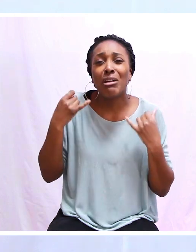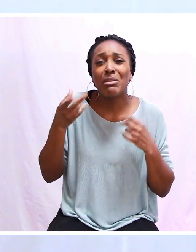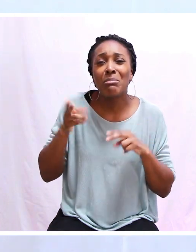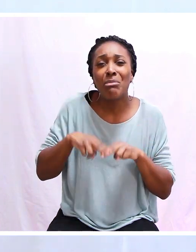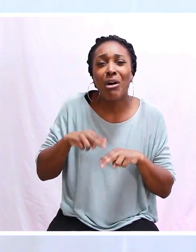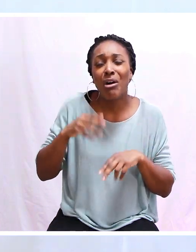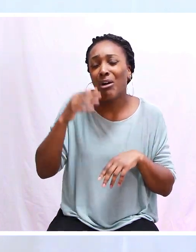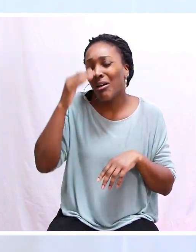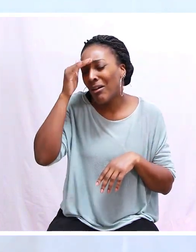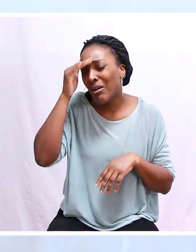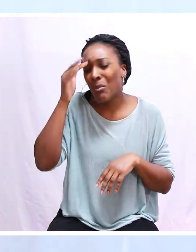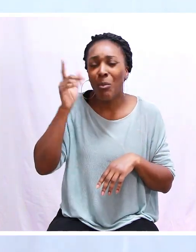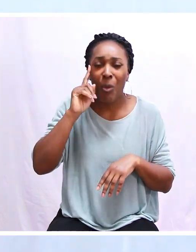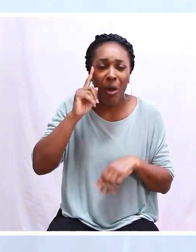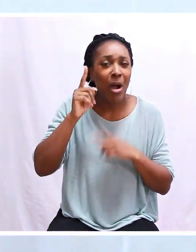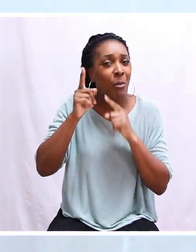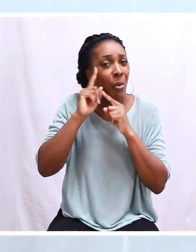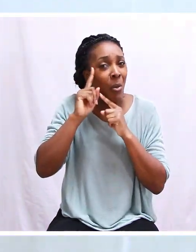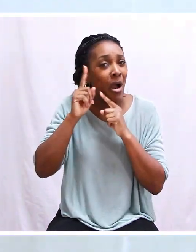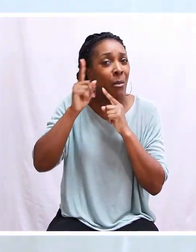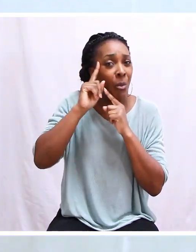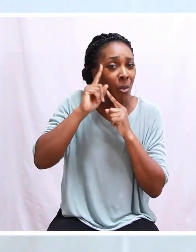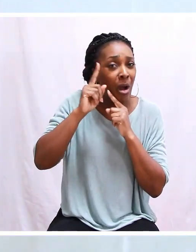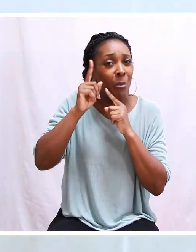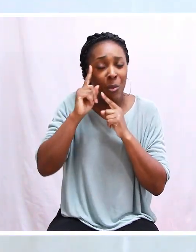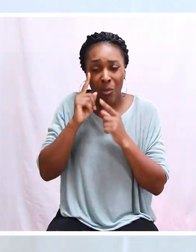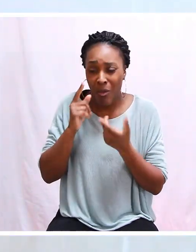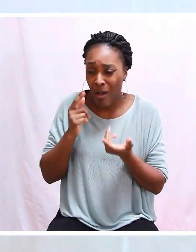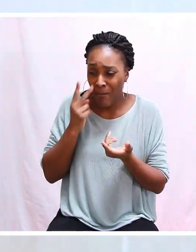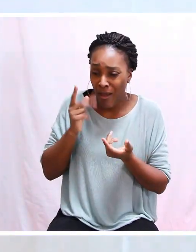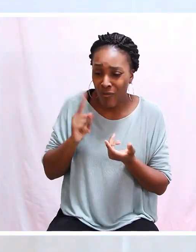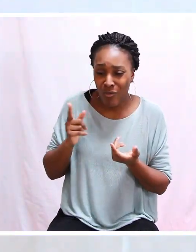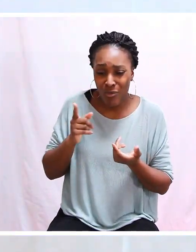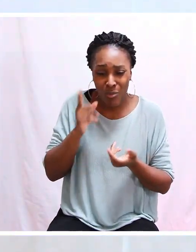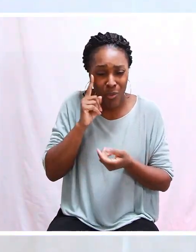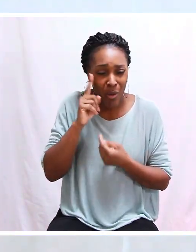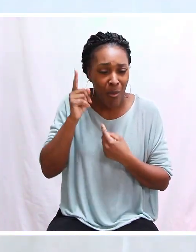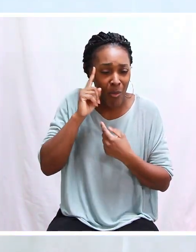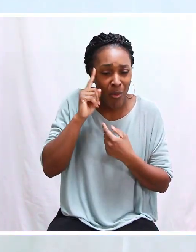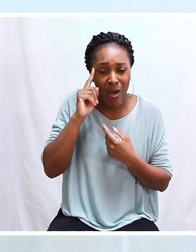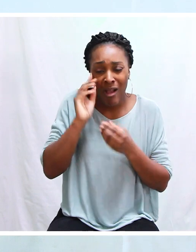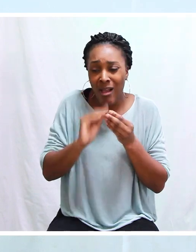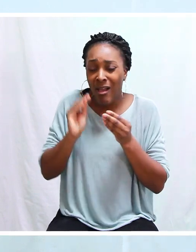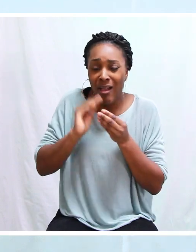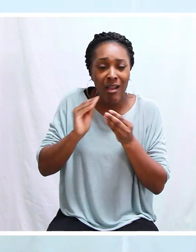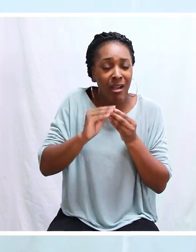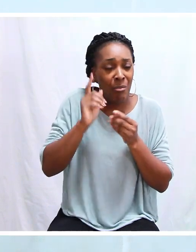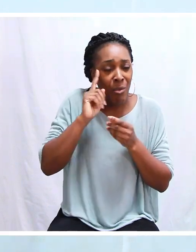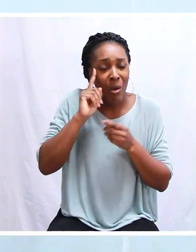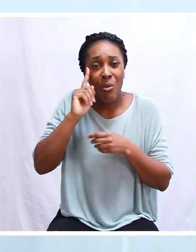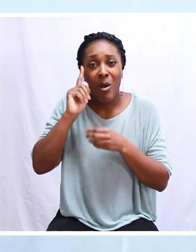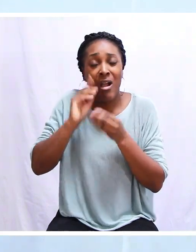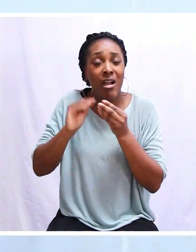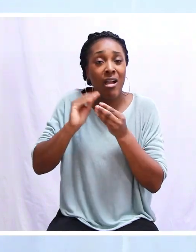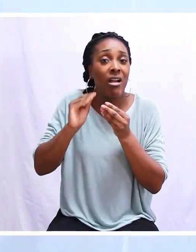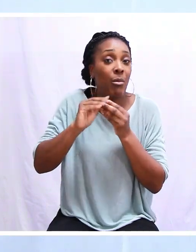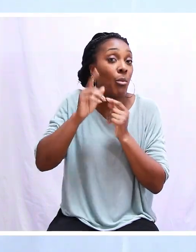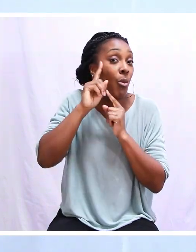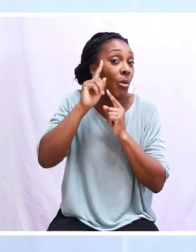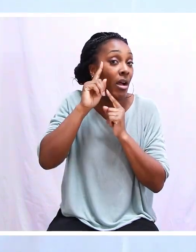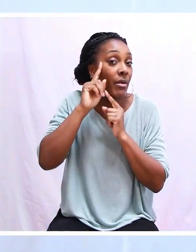manière, etc. Pourquoi c'était aussi violent, pourquoi on n'a pas vu venir les choses, vous voyez, ce genre de questionnement qu'on se pose tous en fait quand on perd